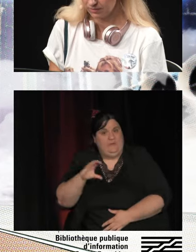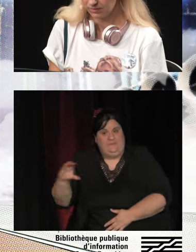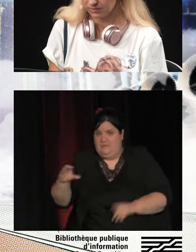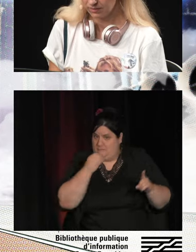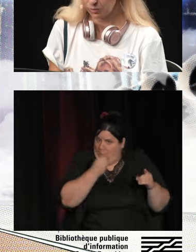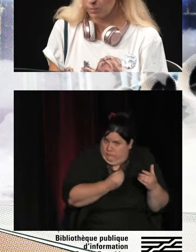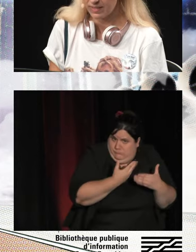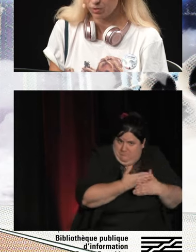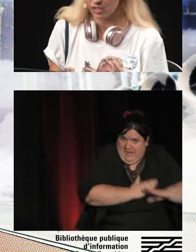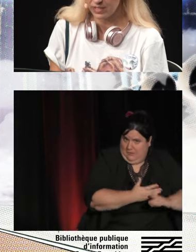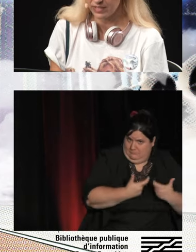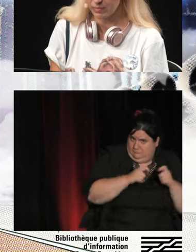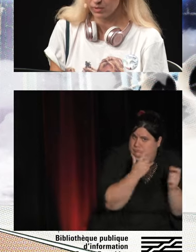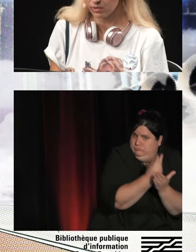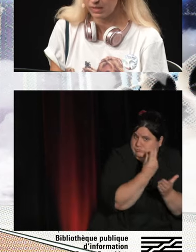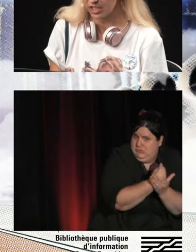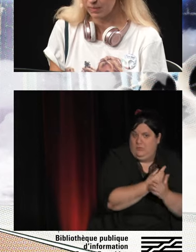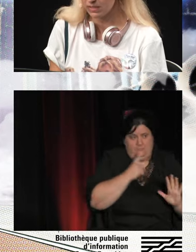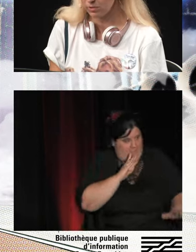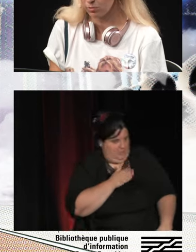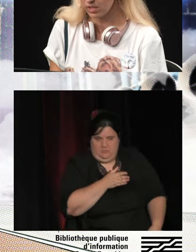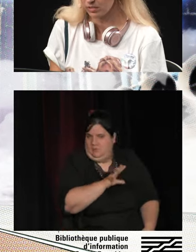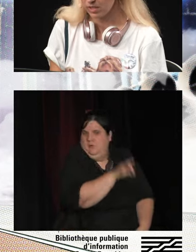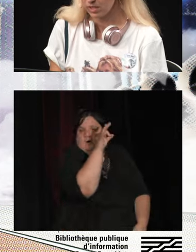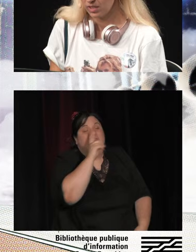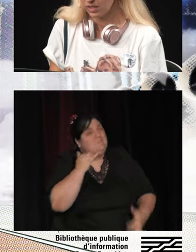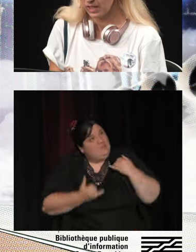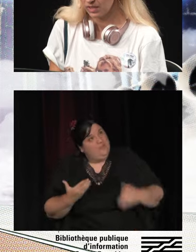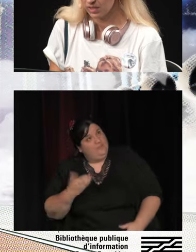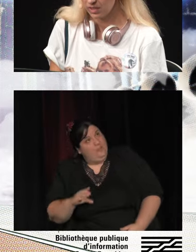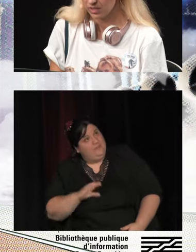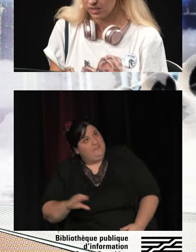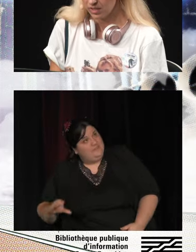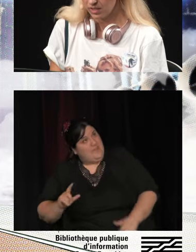débloqué. Et donc, bah, c'est ce que j'ai utilisé parce que bah,